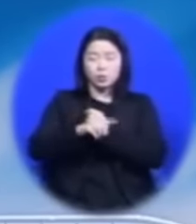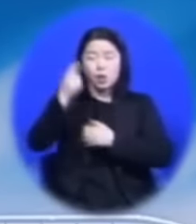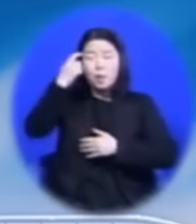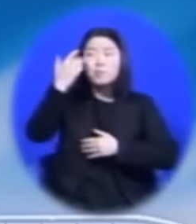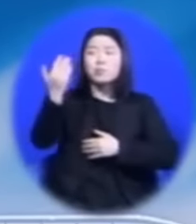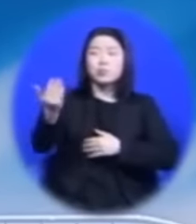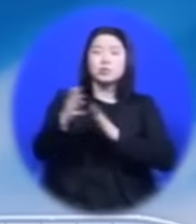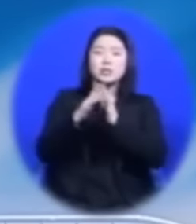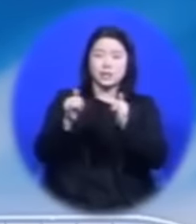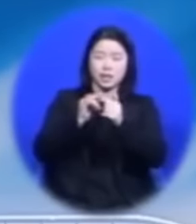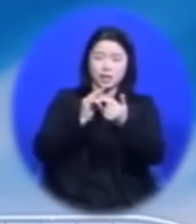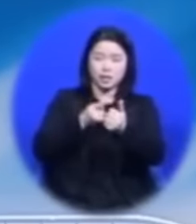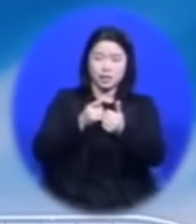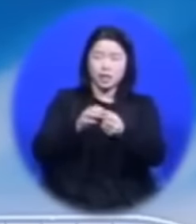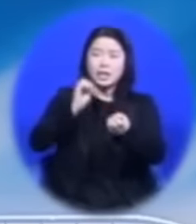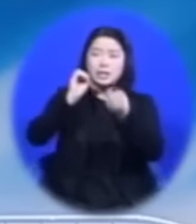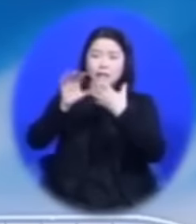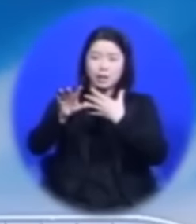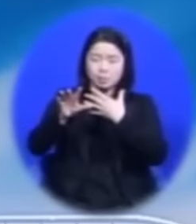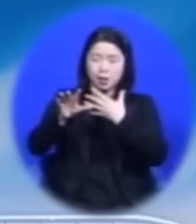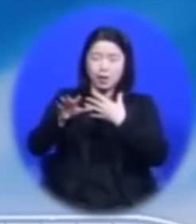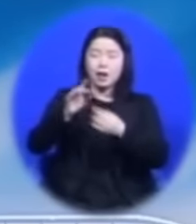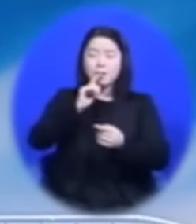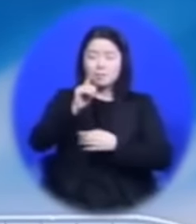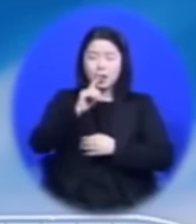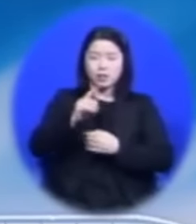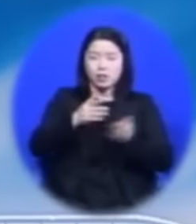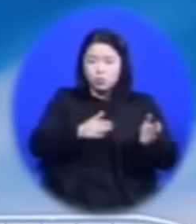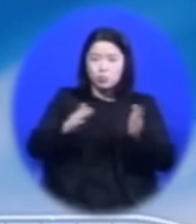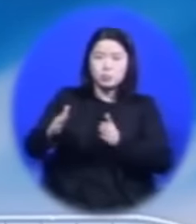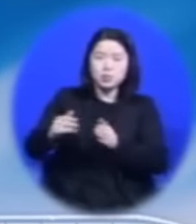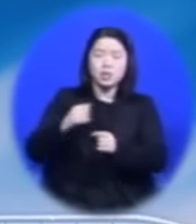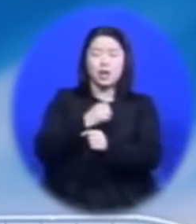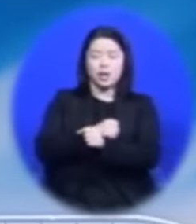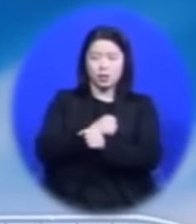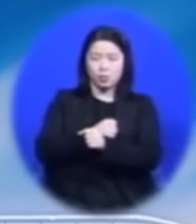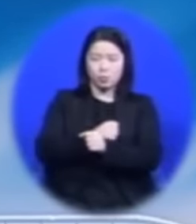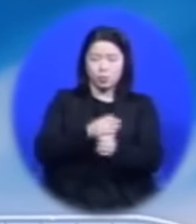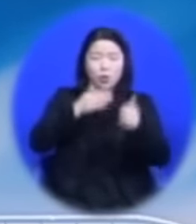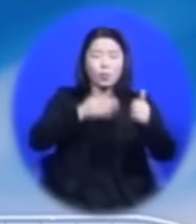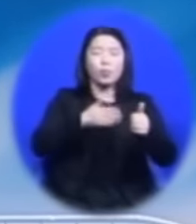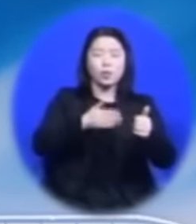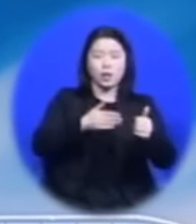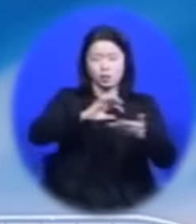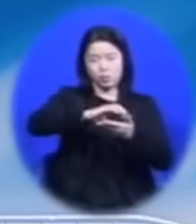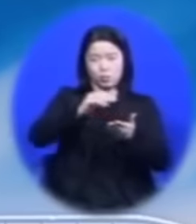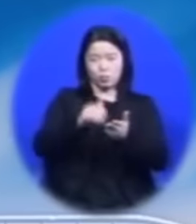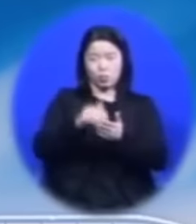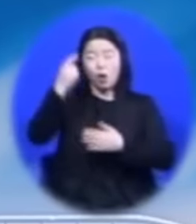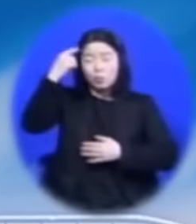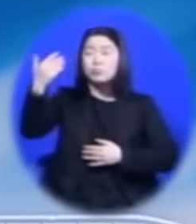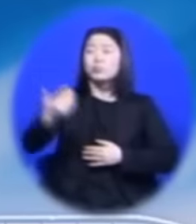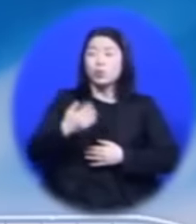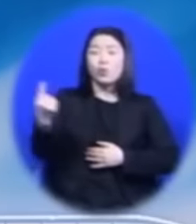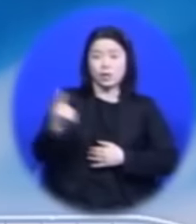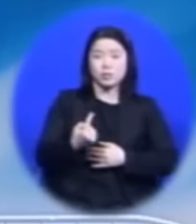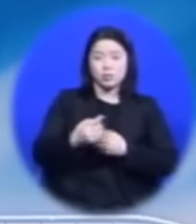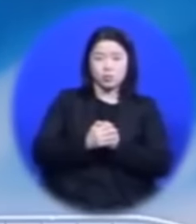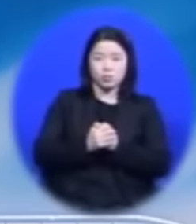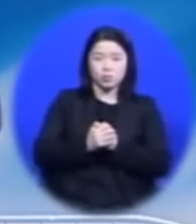자에게 대답할 말을 준비하고 있으라고 그렇게 권해야 할 정도였습니다. 물어왔어요. 세상